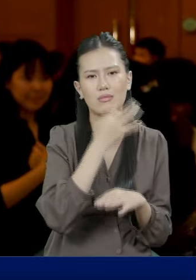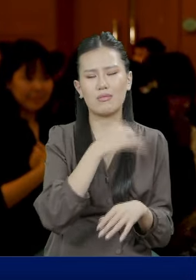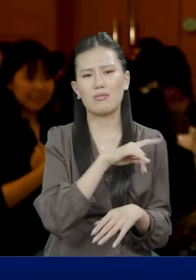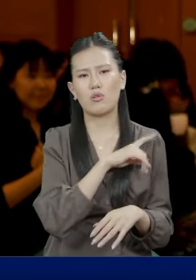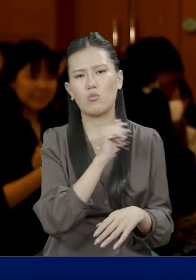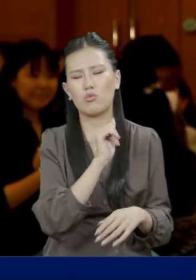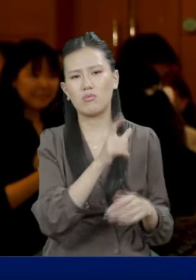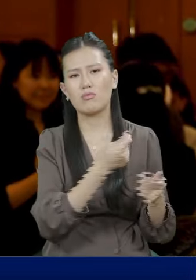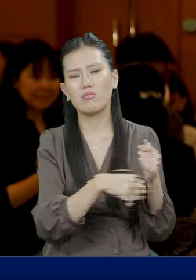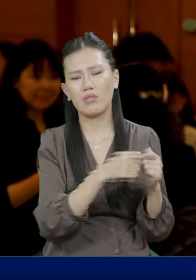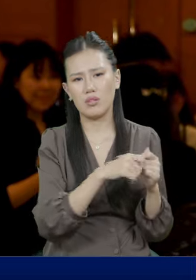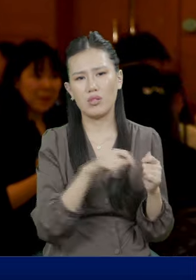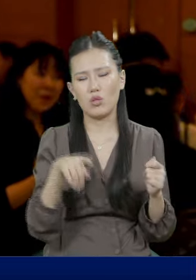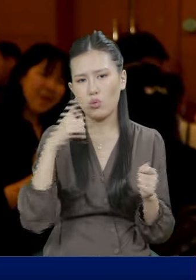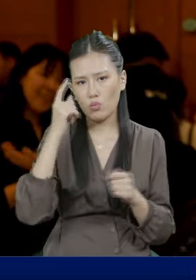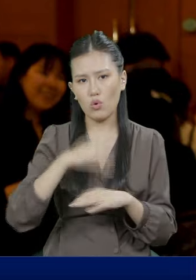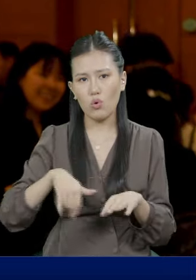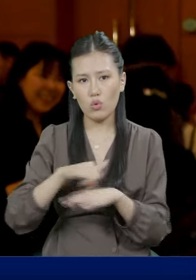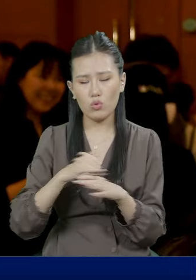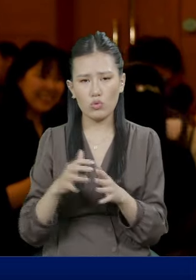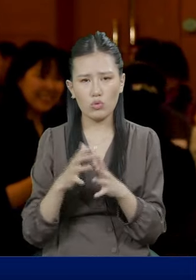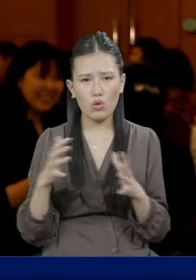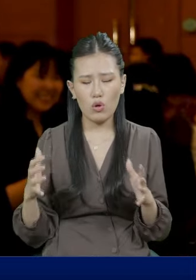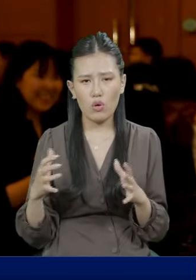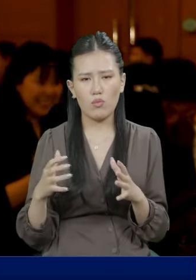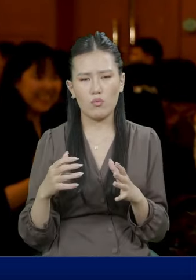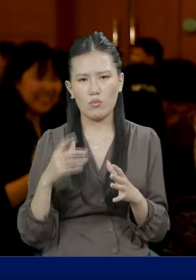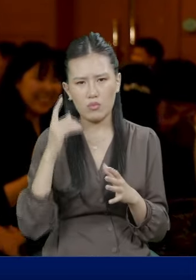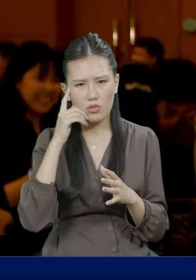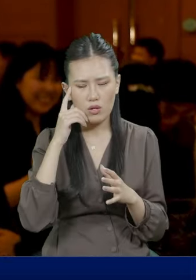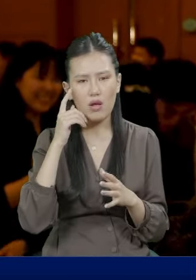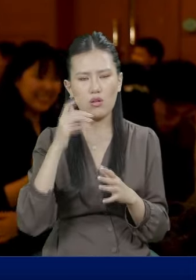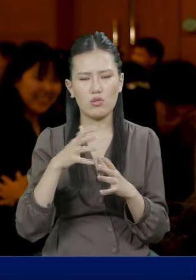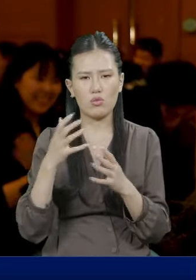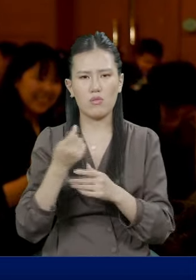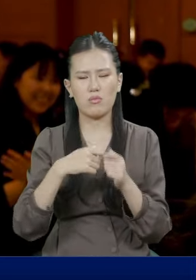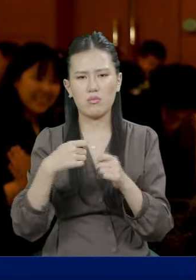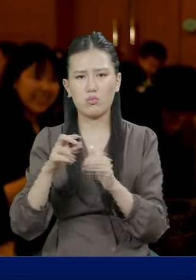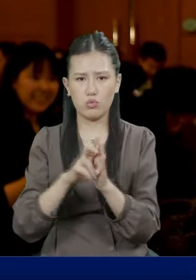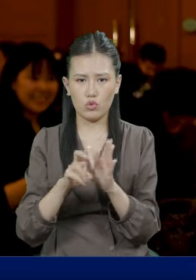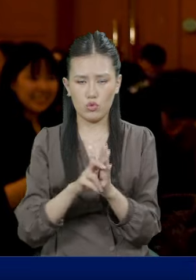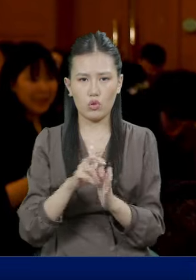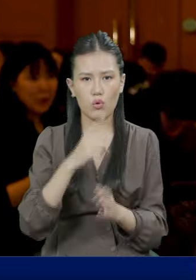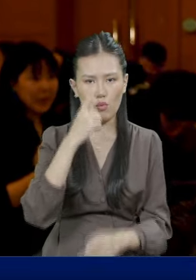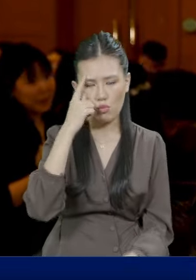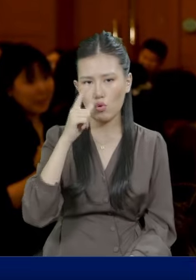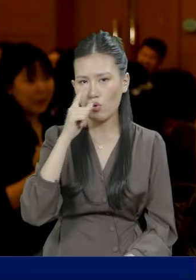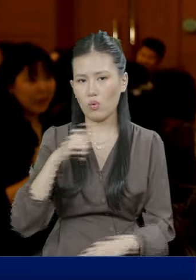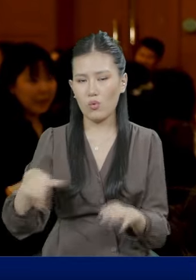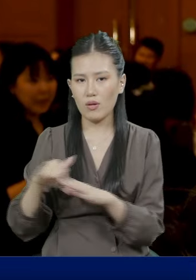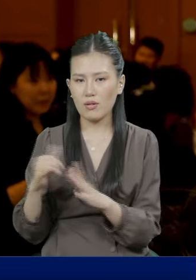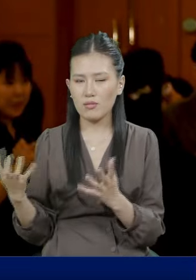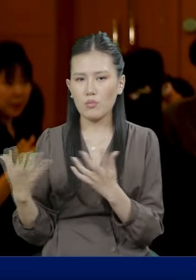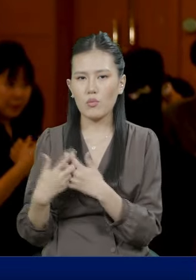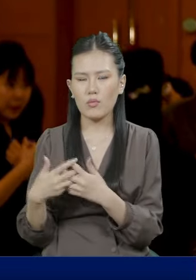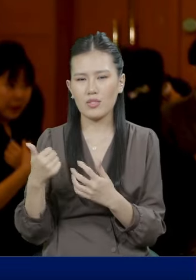байна. Үнэ хэрэгтэй Монгол оронд бол маш том зах зээл байгаа. Монгол болон Орос улс маш нарийн хамгийн чанартайгаар ноолоороо бэлтгэж